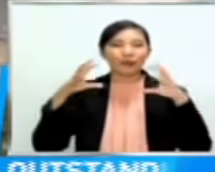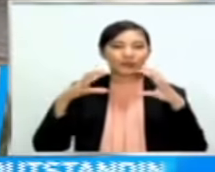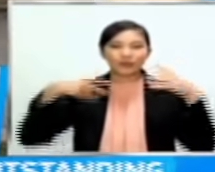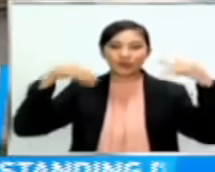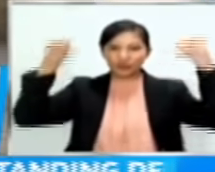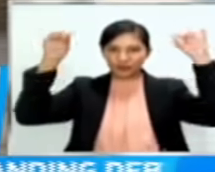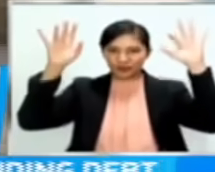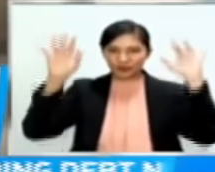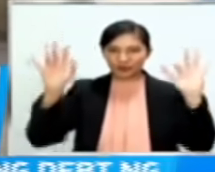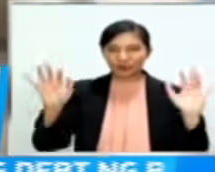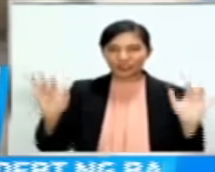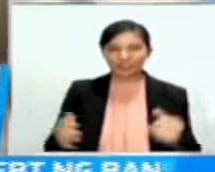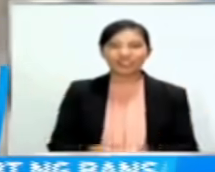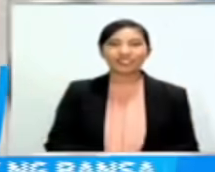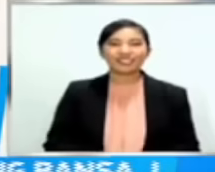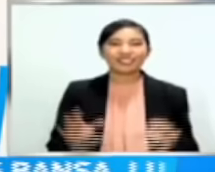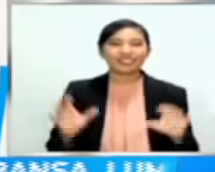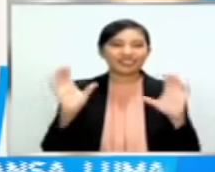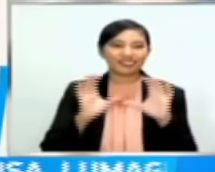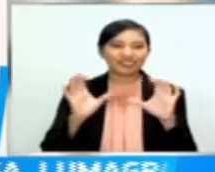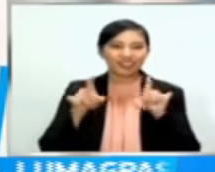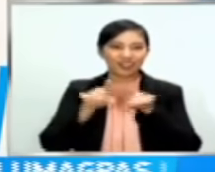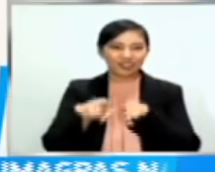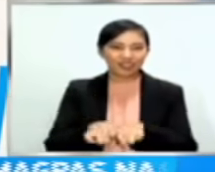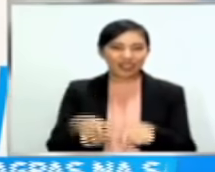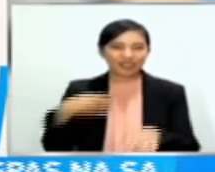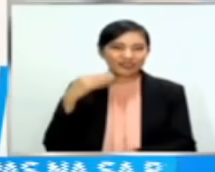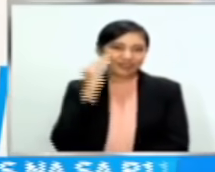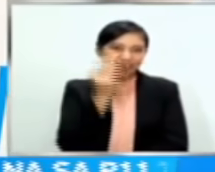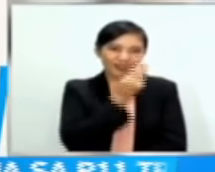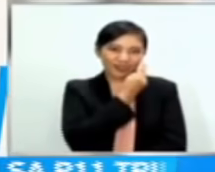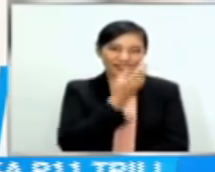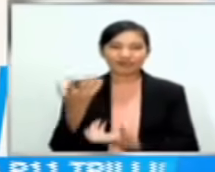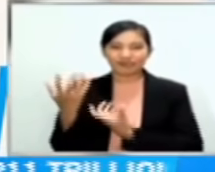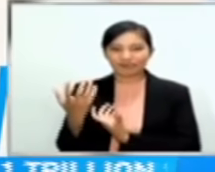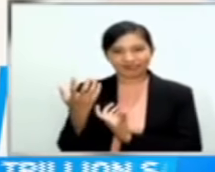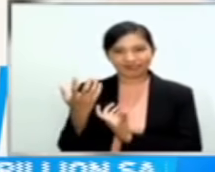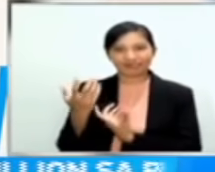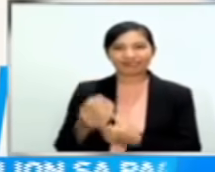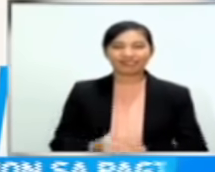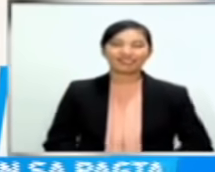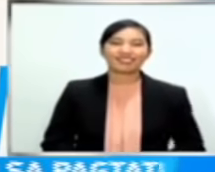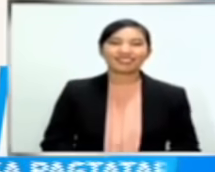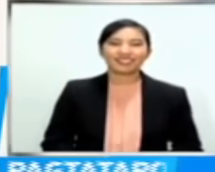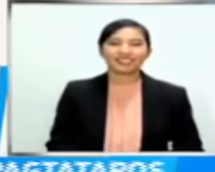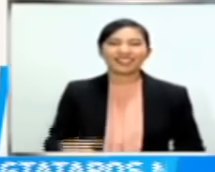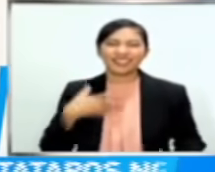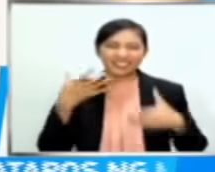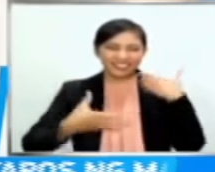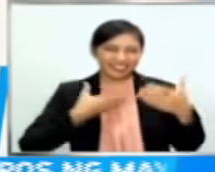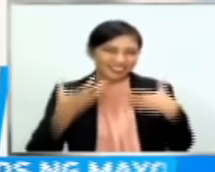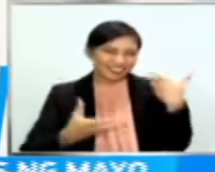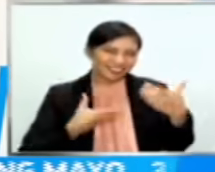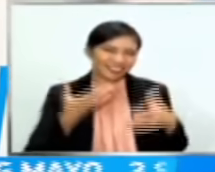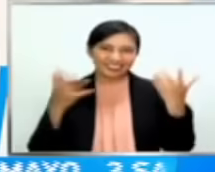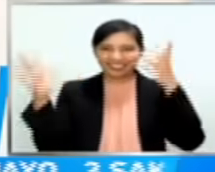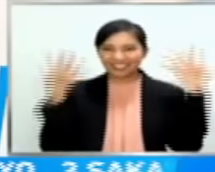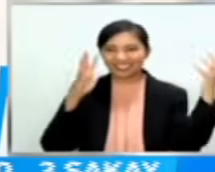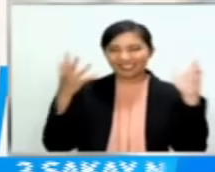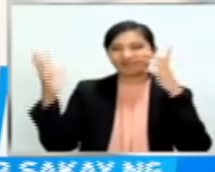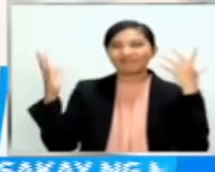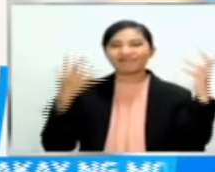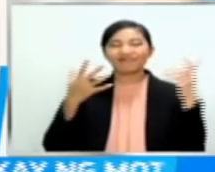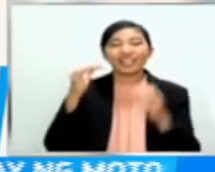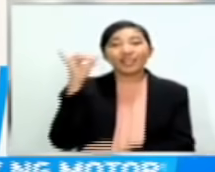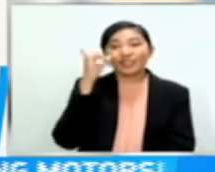tarpaulin, certificate at may pabukay pa. Hiyawa naman ang fans sa kanyang nakakaaliw na eksena. Lahat po ng yan ay